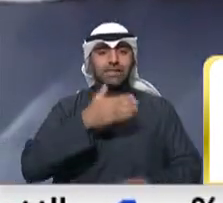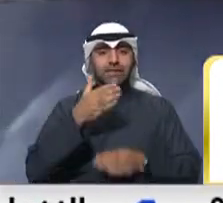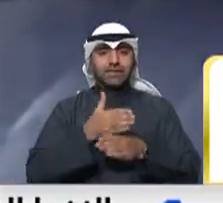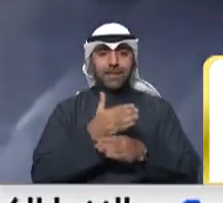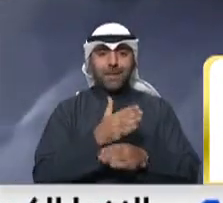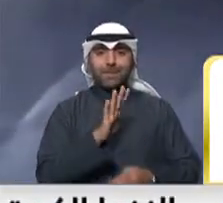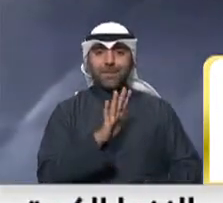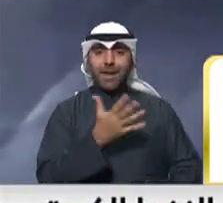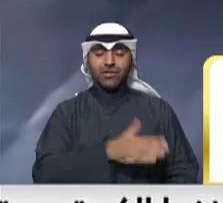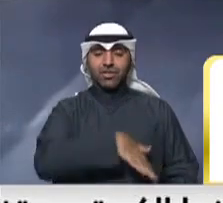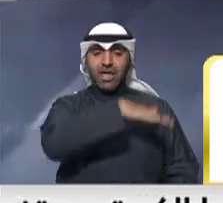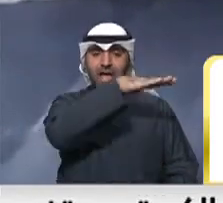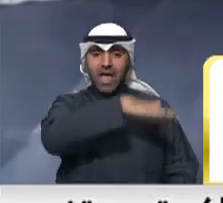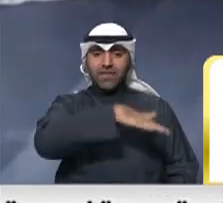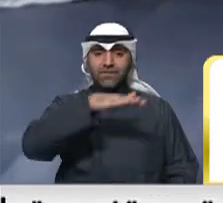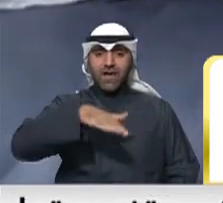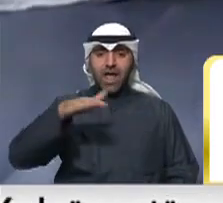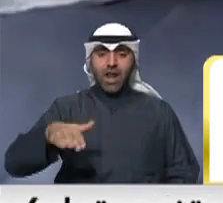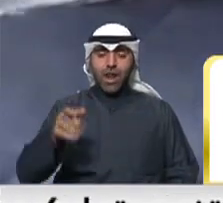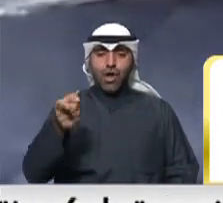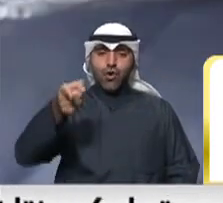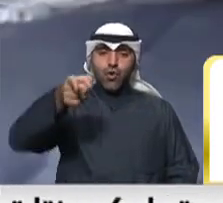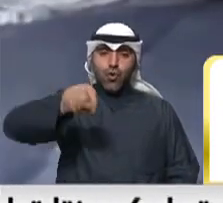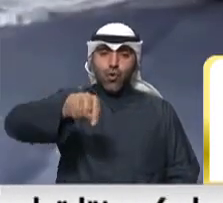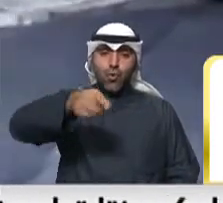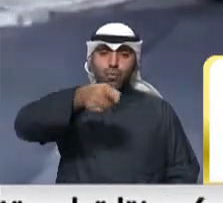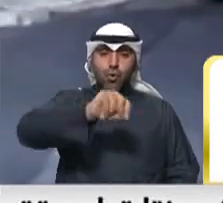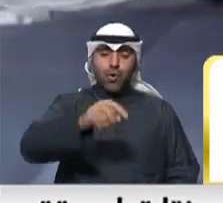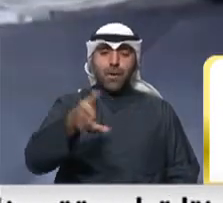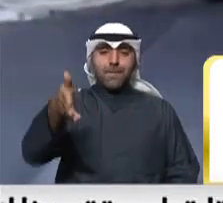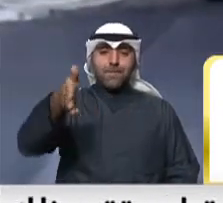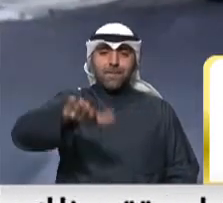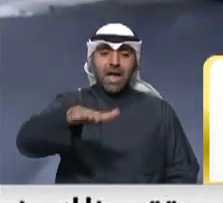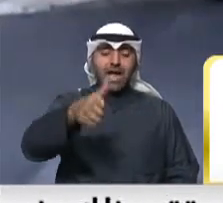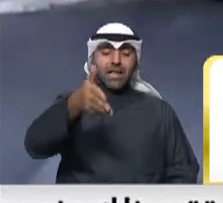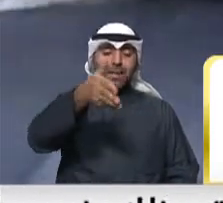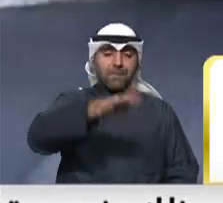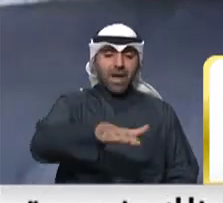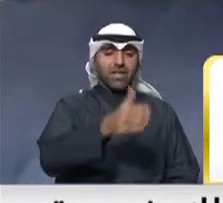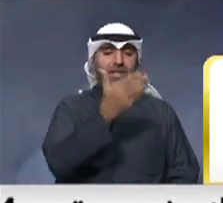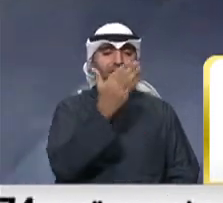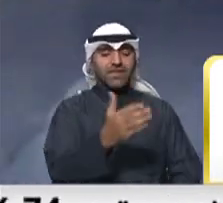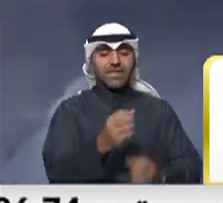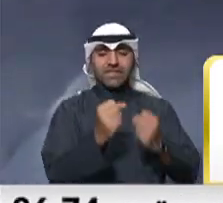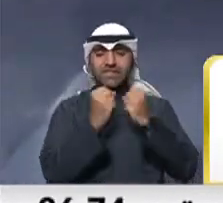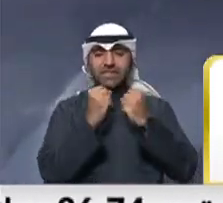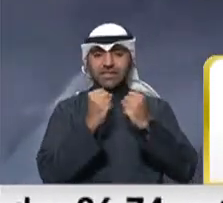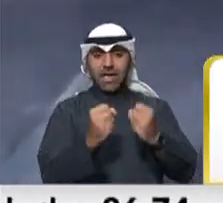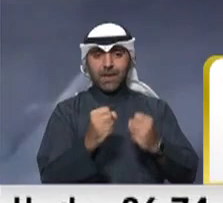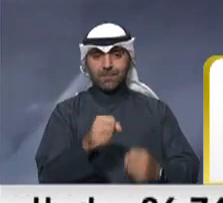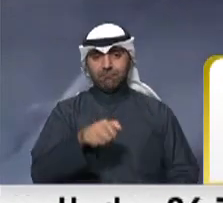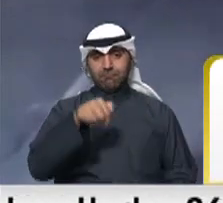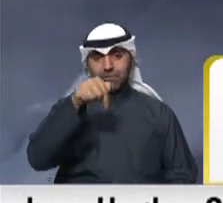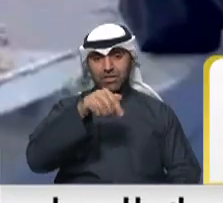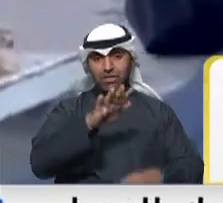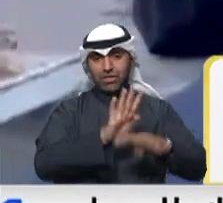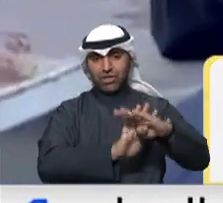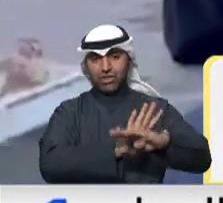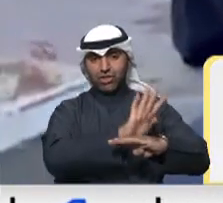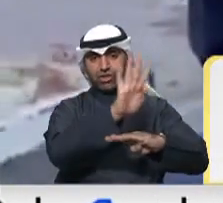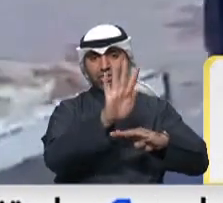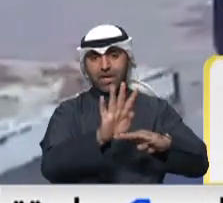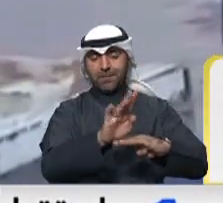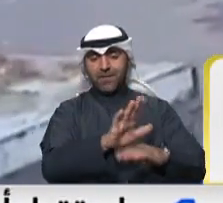الاحتلال اعتقال الامهات رهاء للضغط على ازواجهن او ابنائهن المستهدفين واحتجازه في